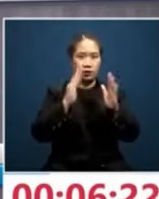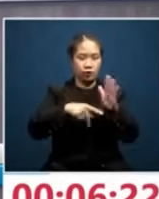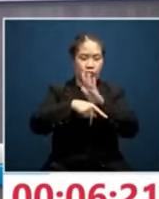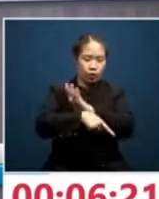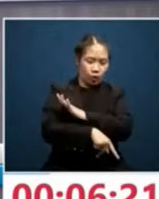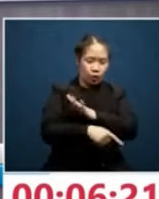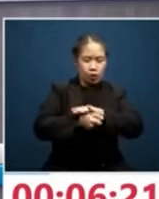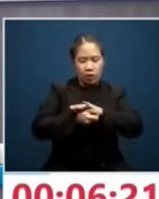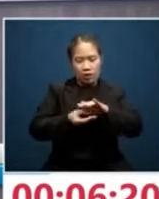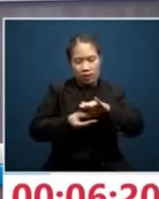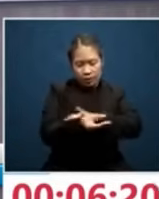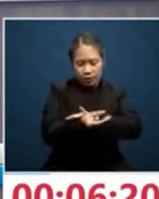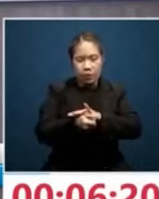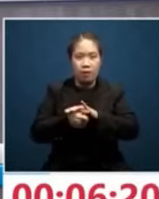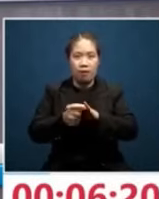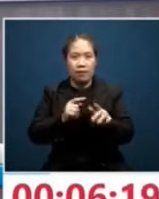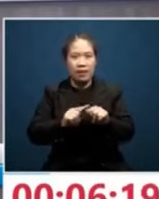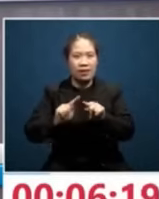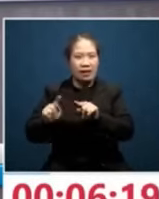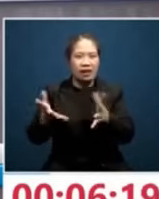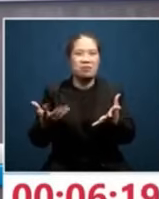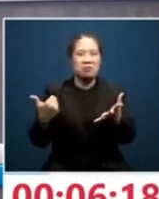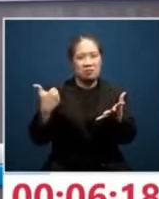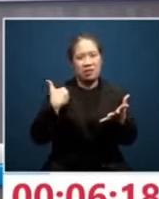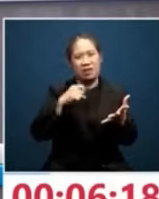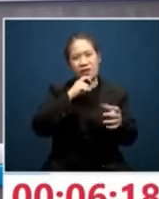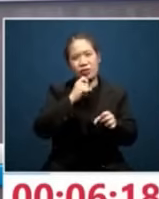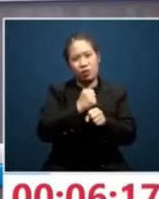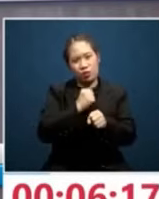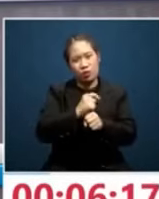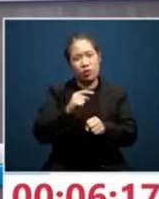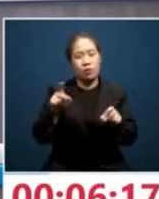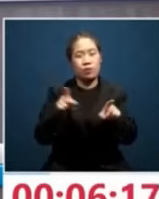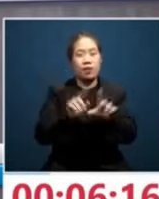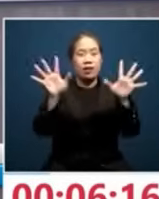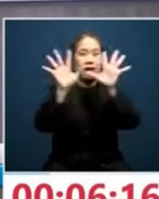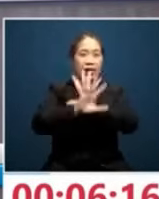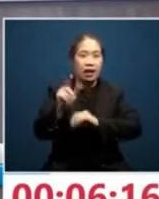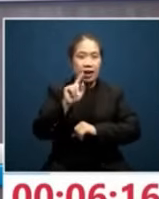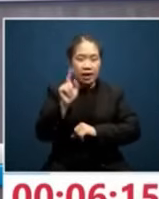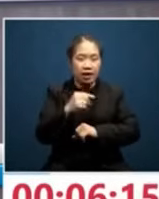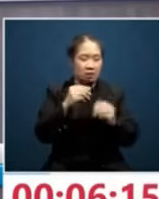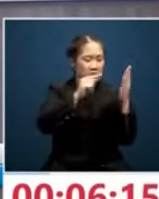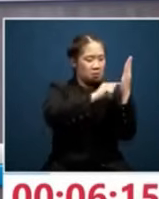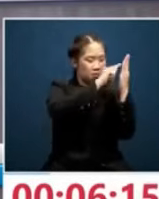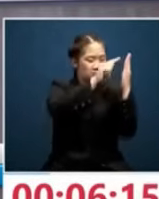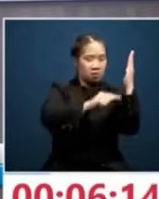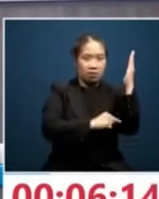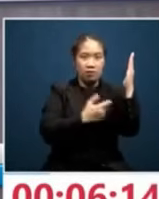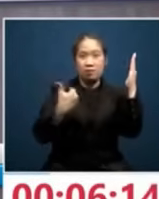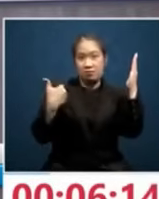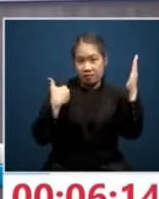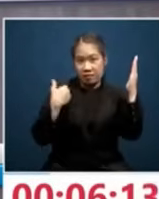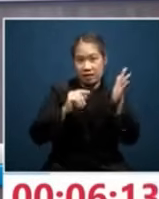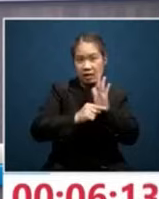ครับเดินพาเลตเข้าไปอยู่ในที่ควบคุมตัวในที่คุมขังนะครับผมว่าแต่ละพื้นที่ครับตั้งวงดนต